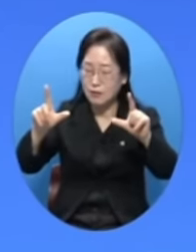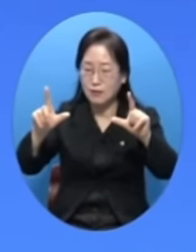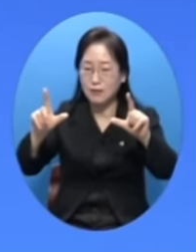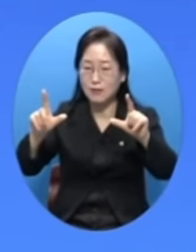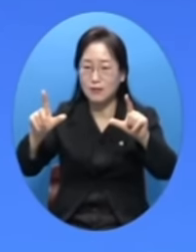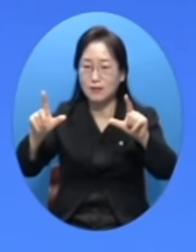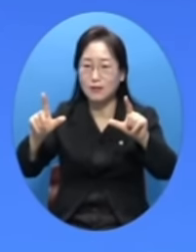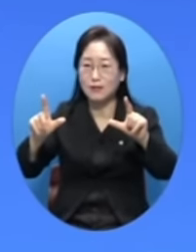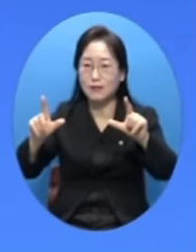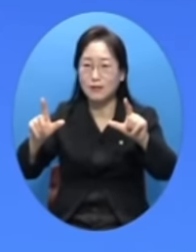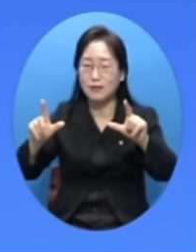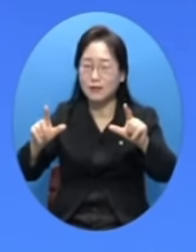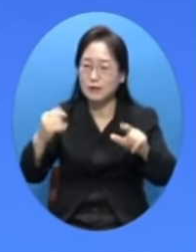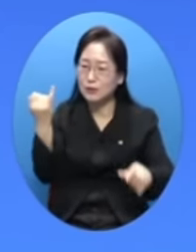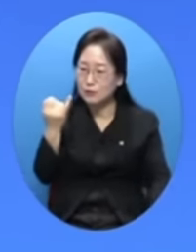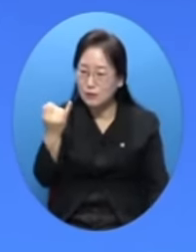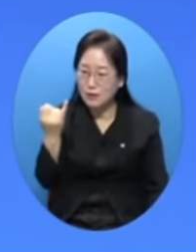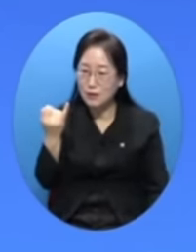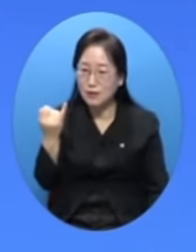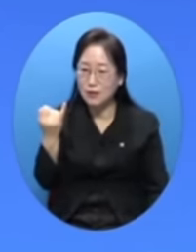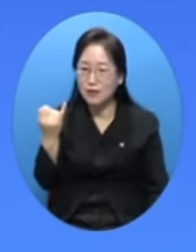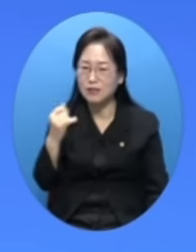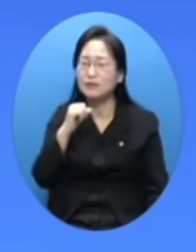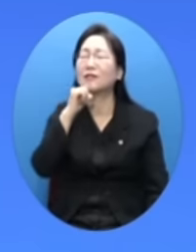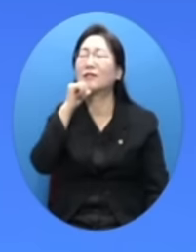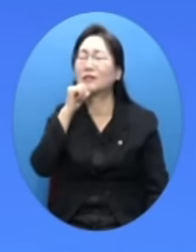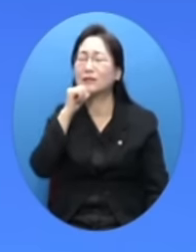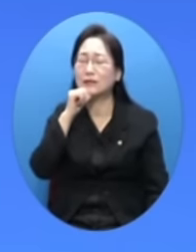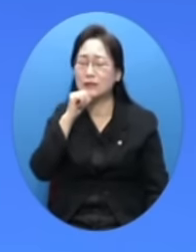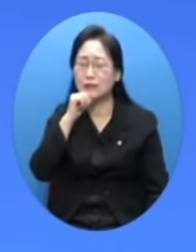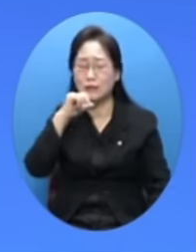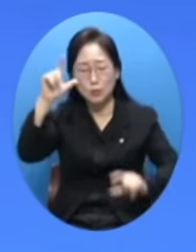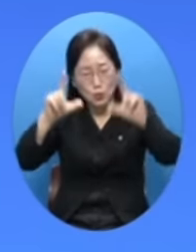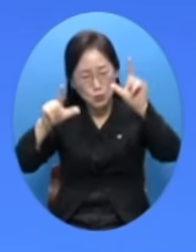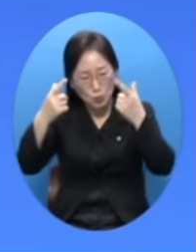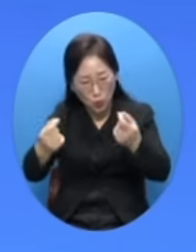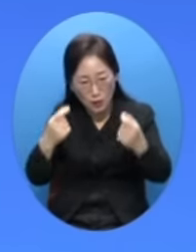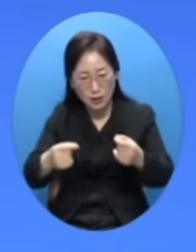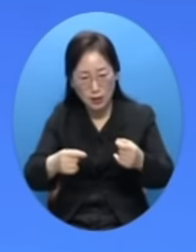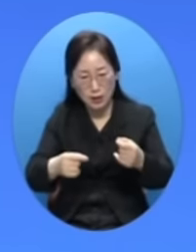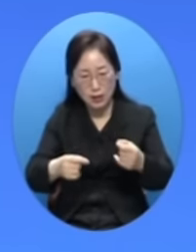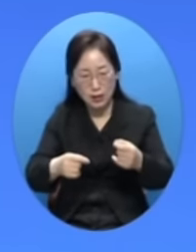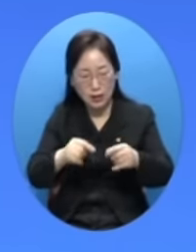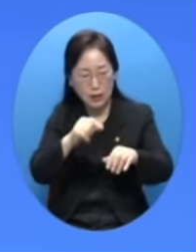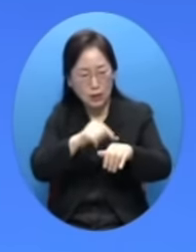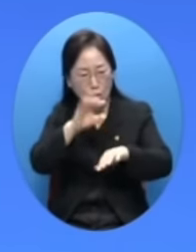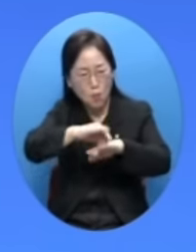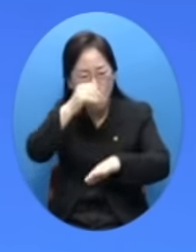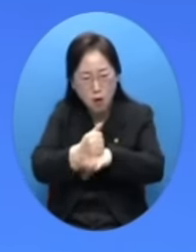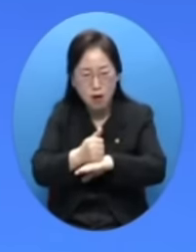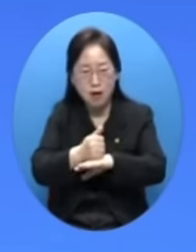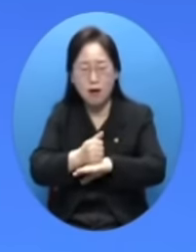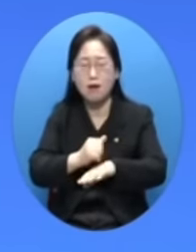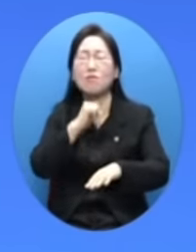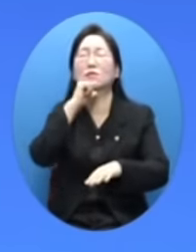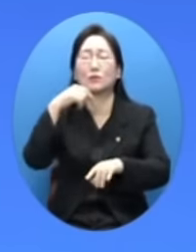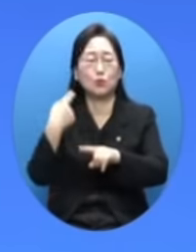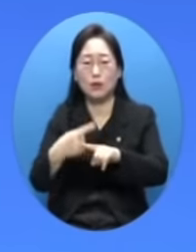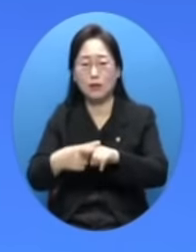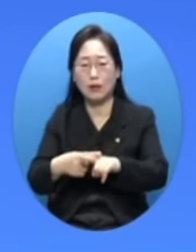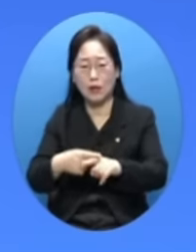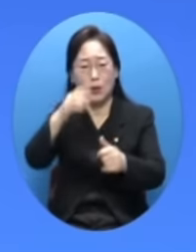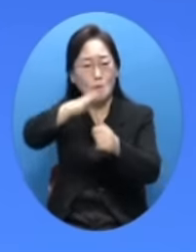웬 여자애가 거짓 꼴 한 애를 될 거 왔는데 거짓도 왕 가지더라